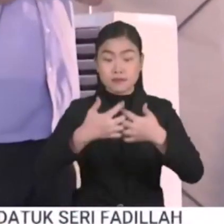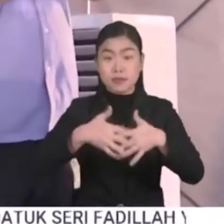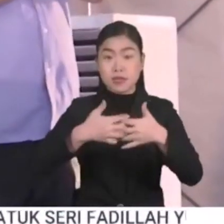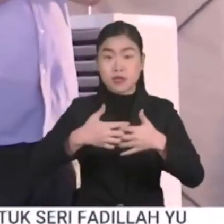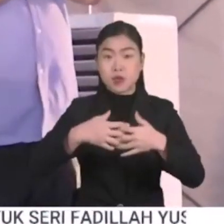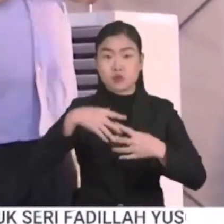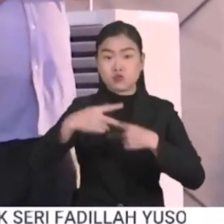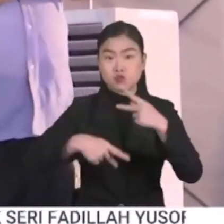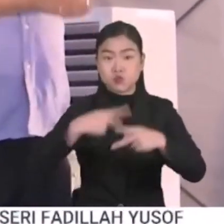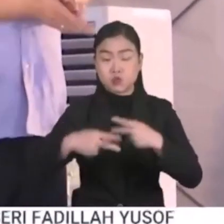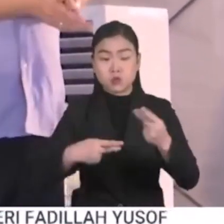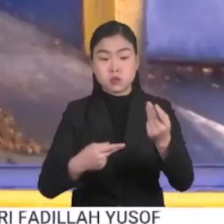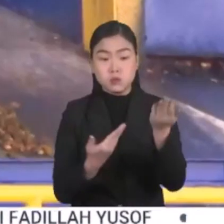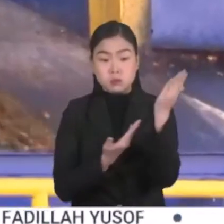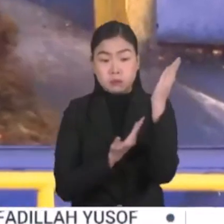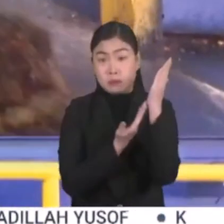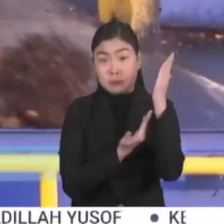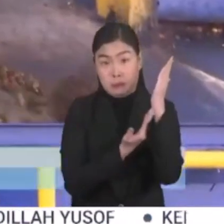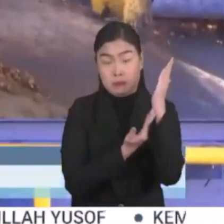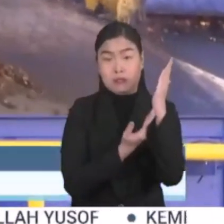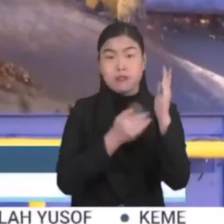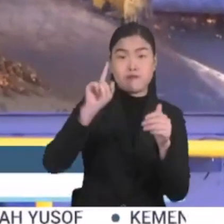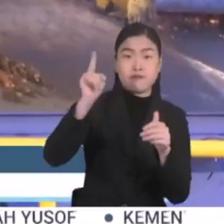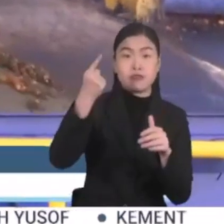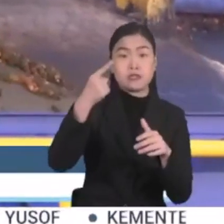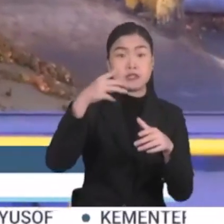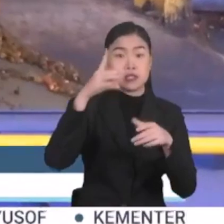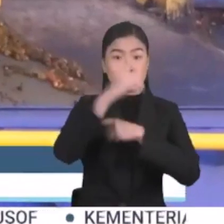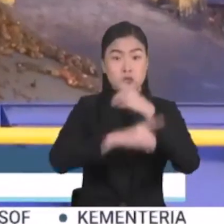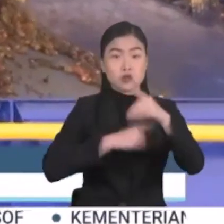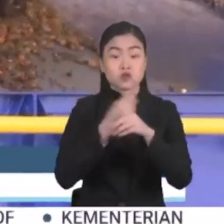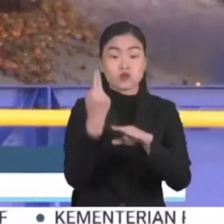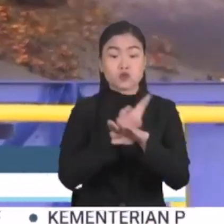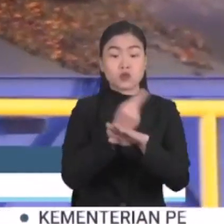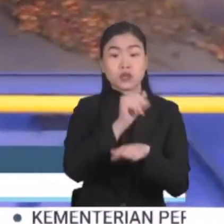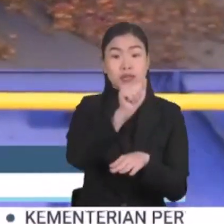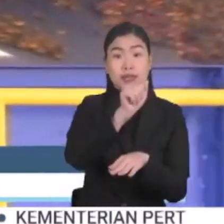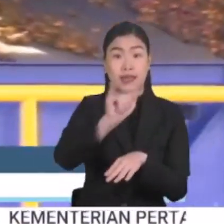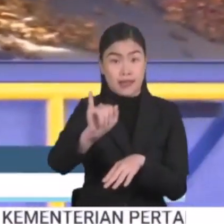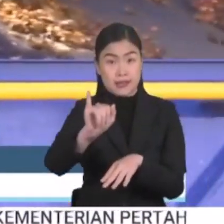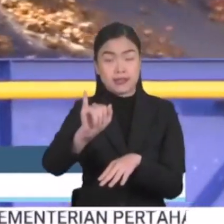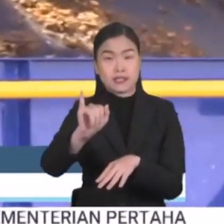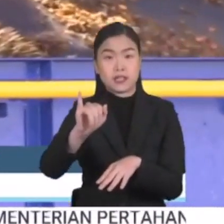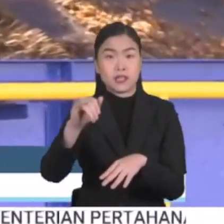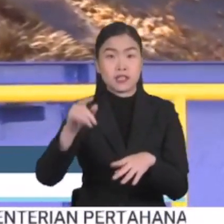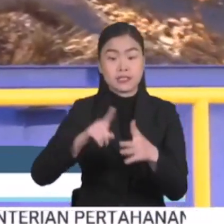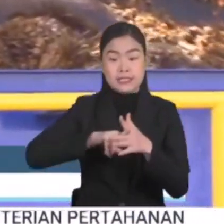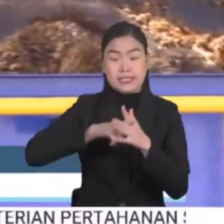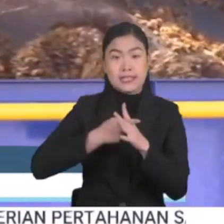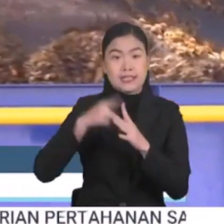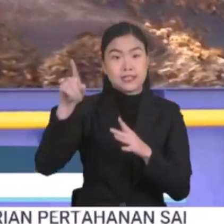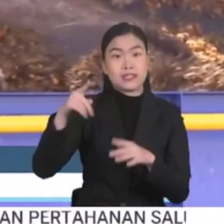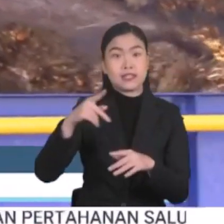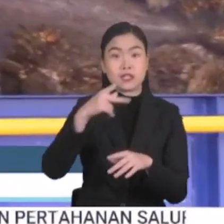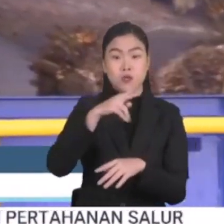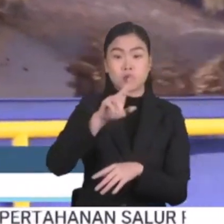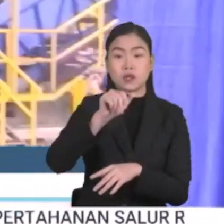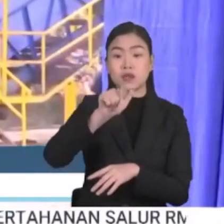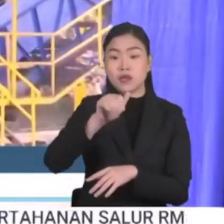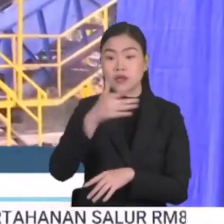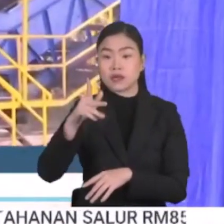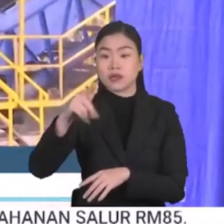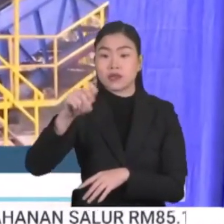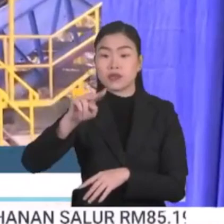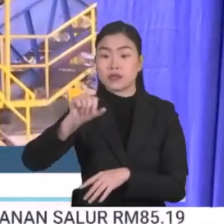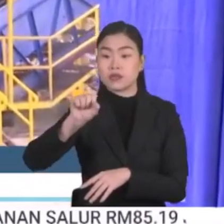Kilang pemprosesan kelapa sawit yang pertama di dunia menggunakan teknologi kecerdasan buatan AI dilancar di Kuala Kangsar, Perak.